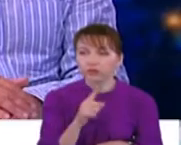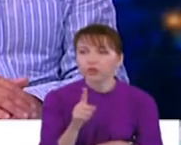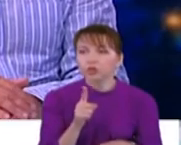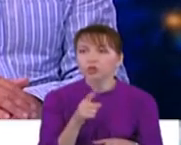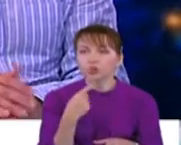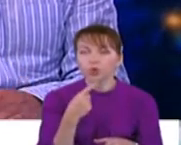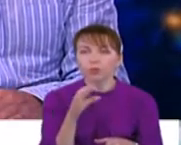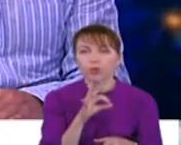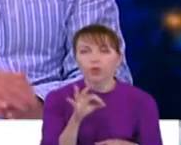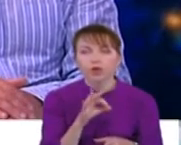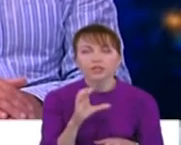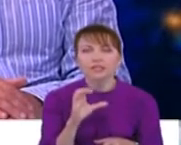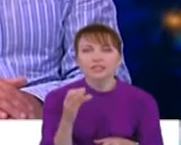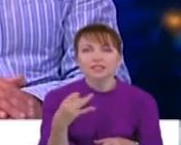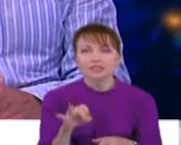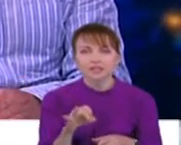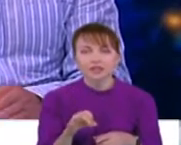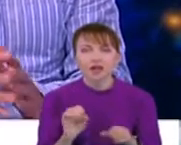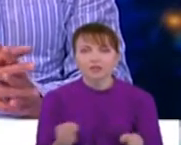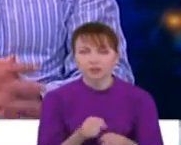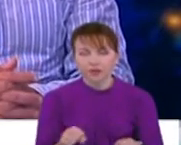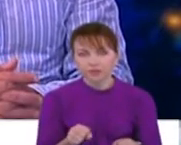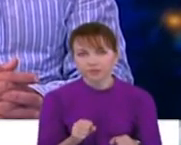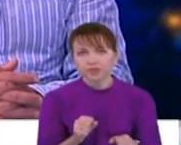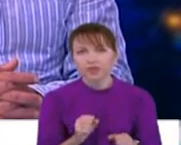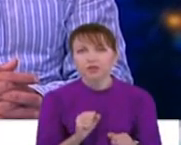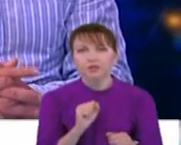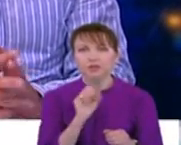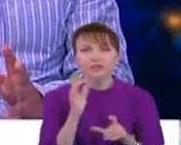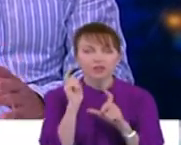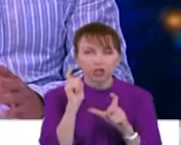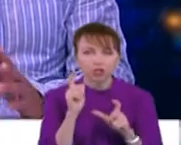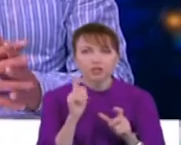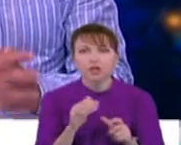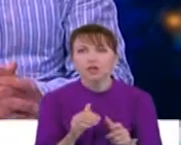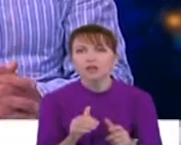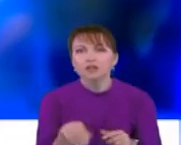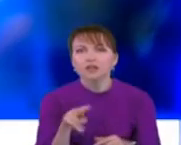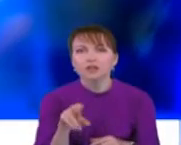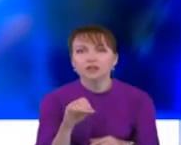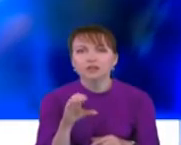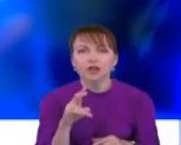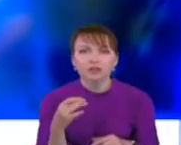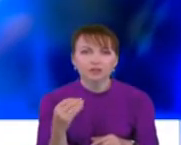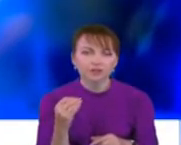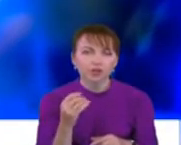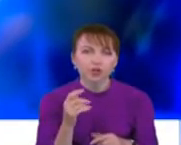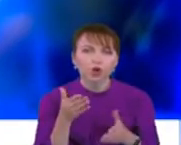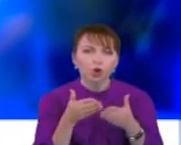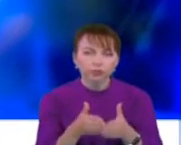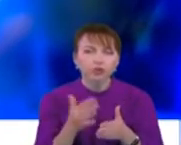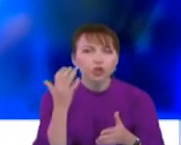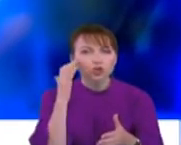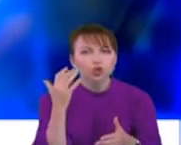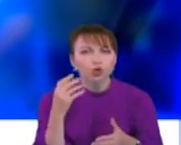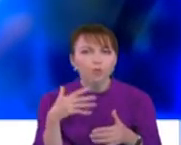Сирійського експресу, тобто завантаженням в Новоросійську на десантні кораблі Чорноморського флоту